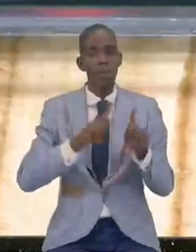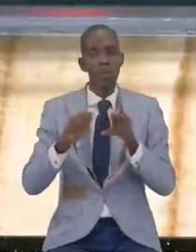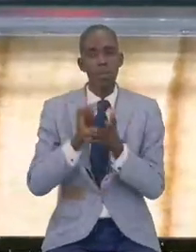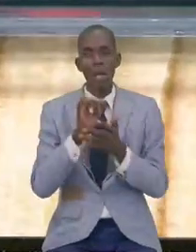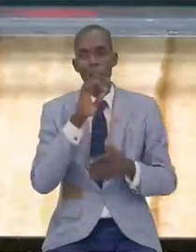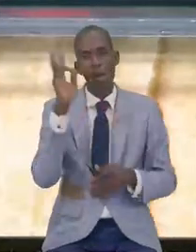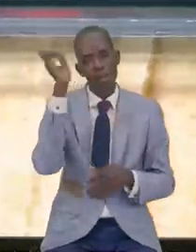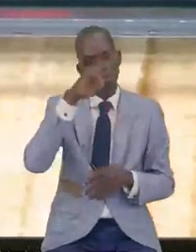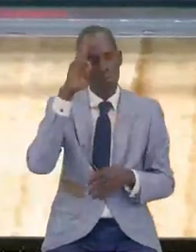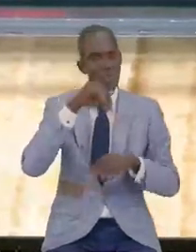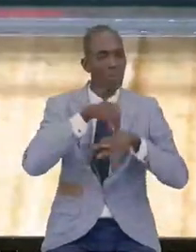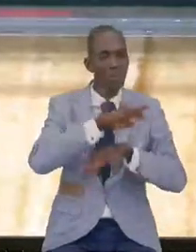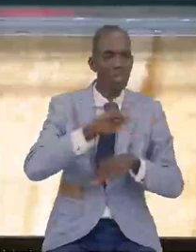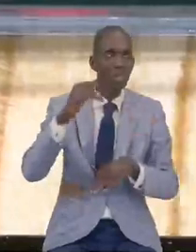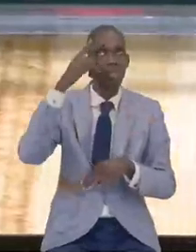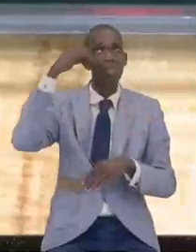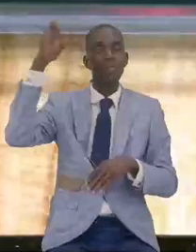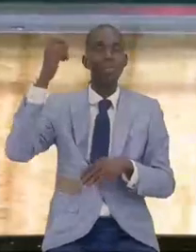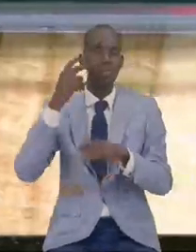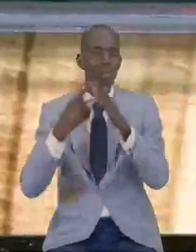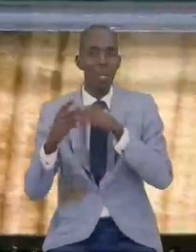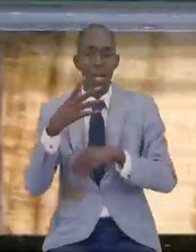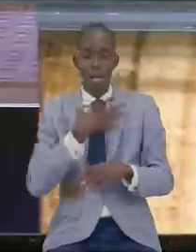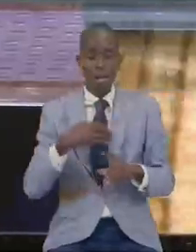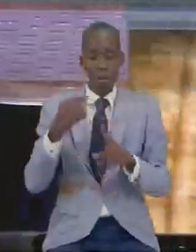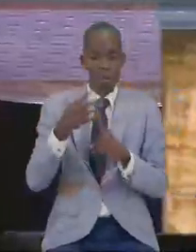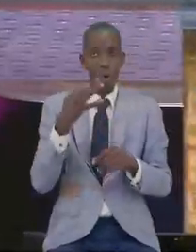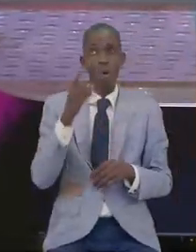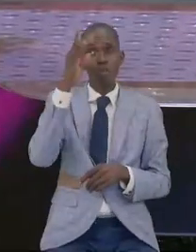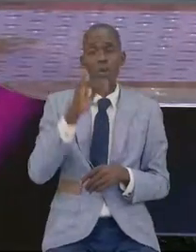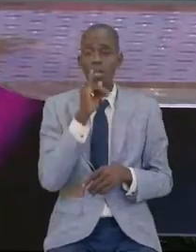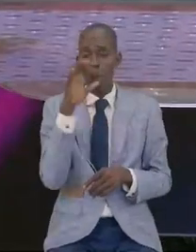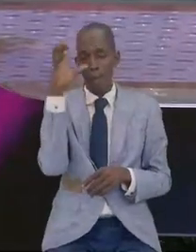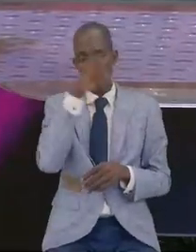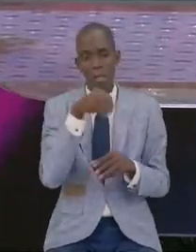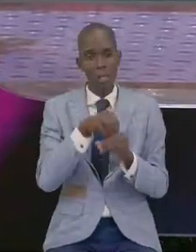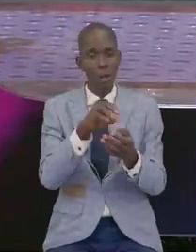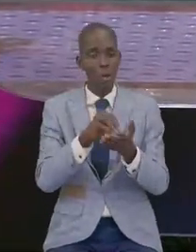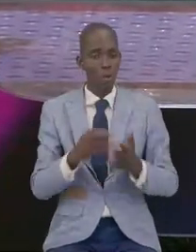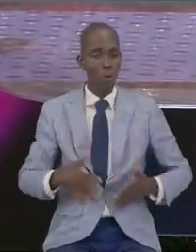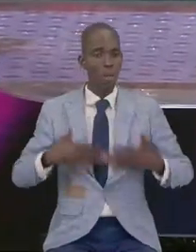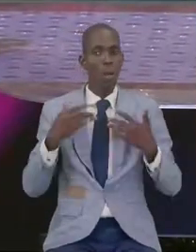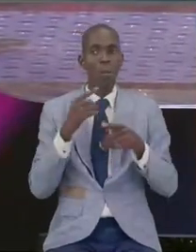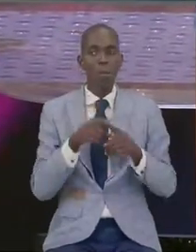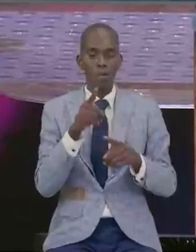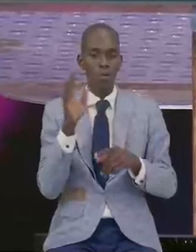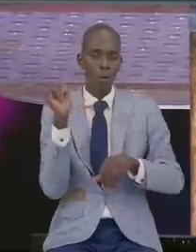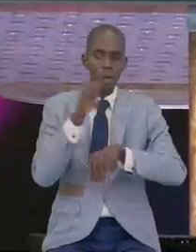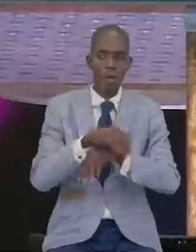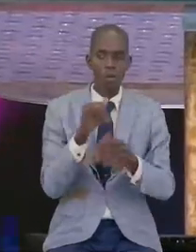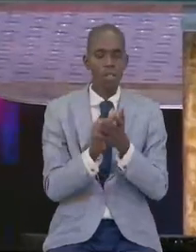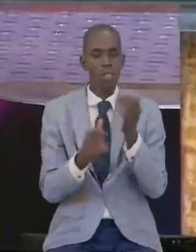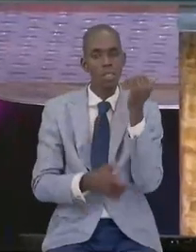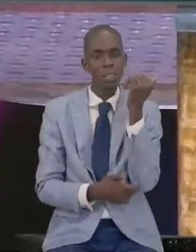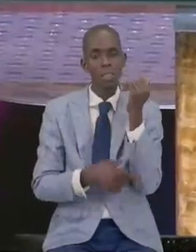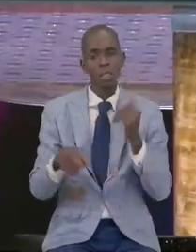et les songes, et la part de Dieu fait défaut dans leur vie. Mais tu vins